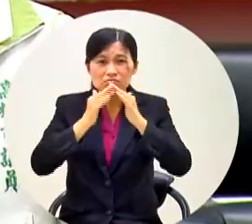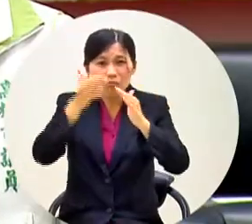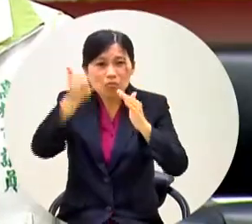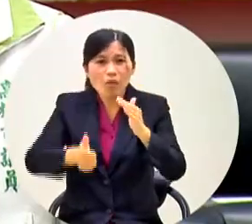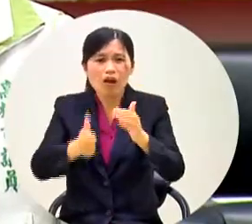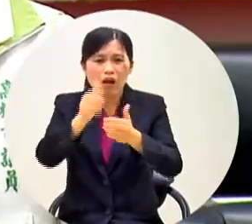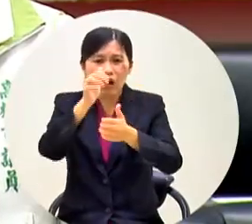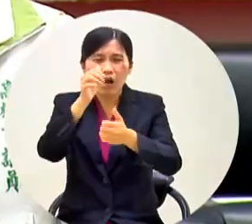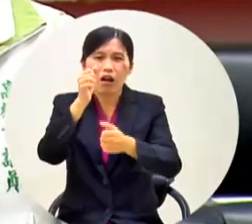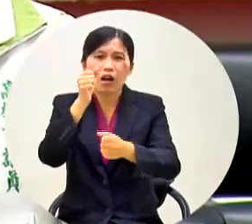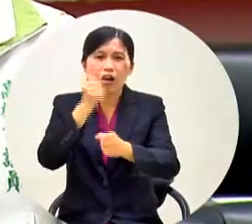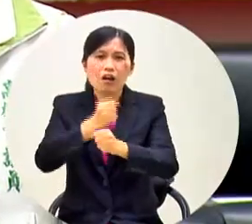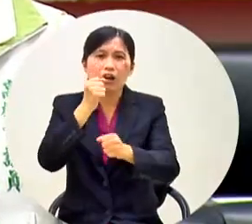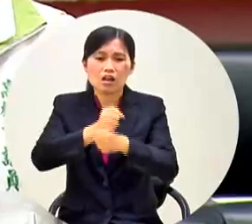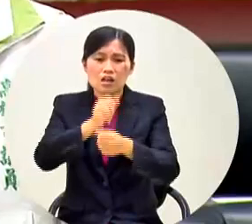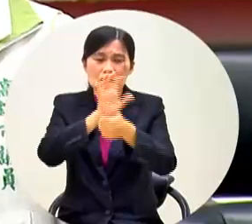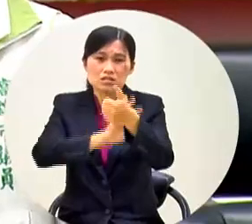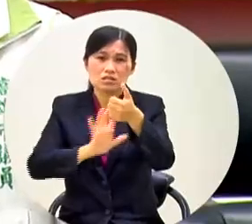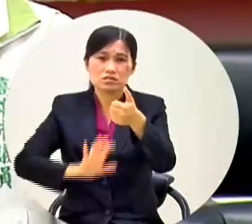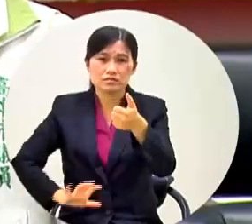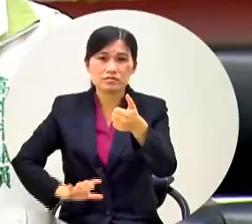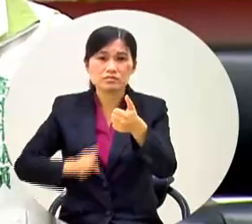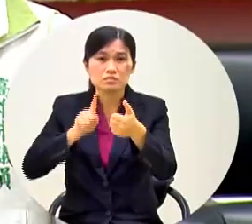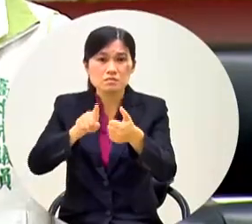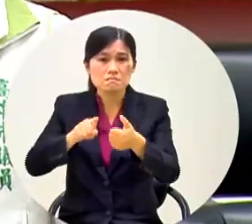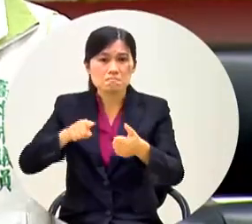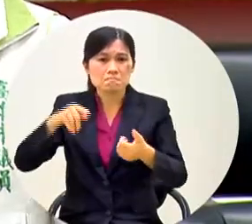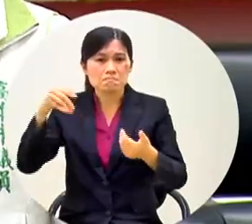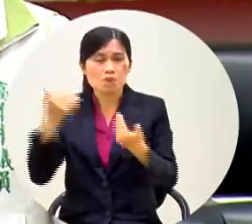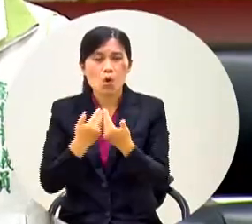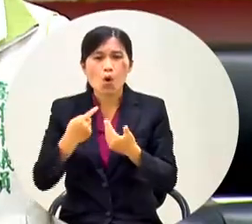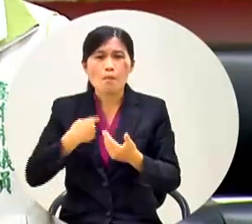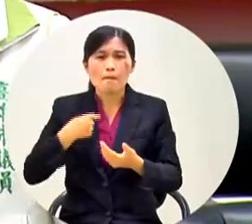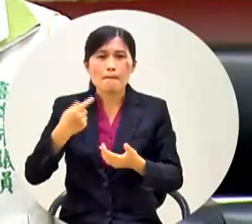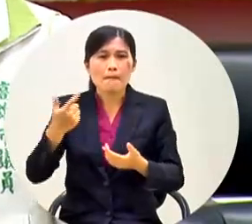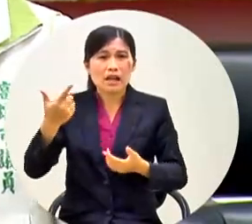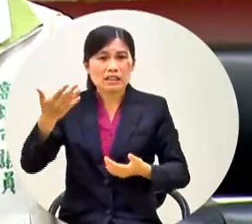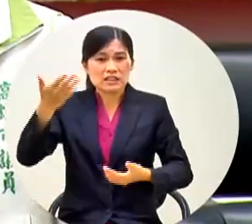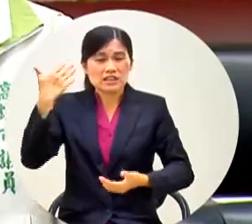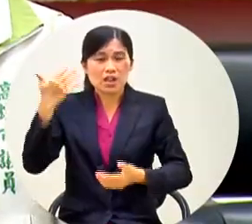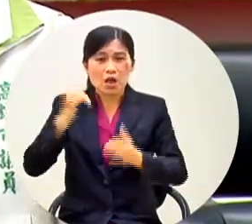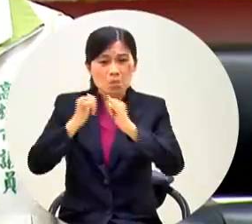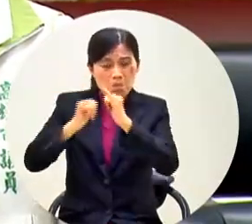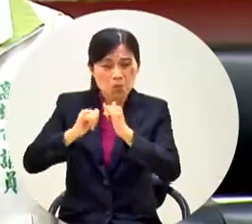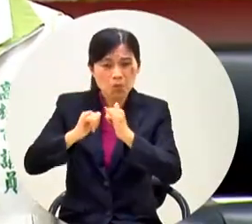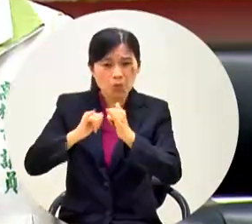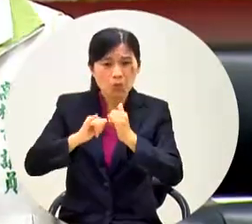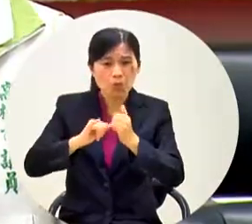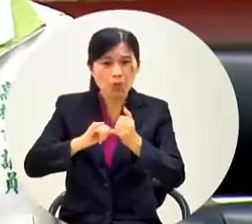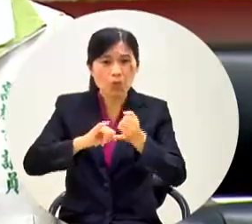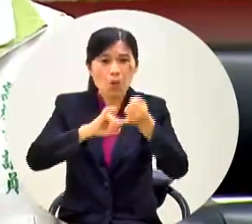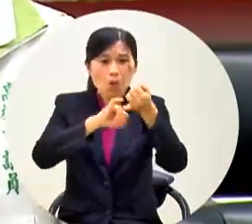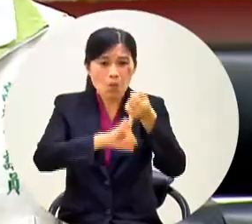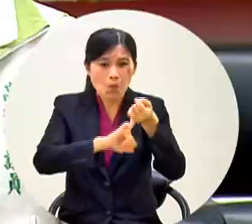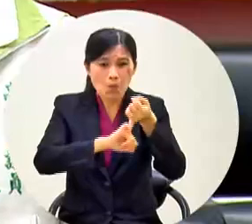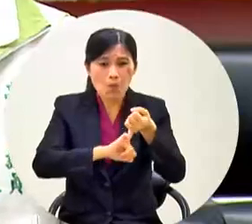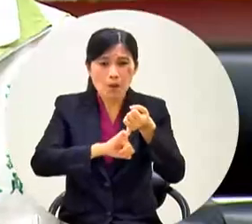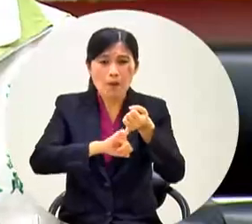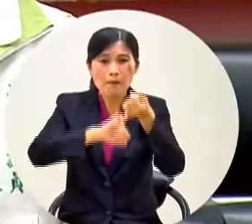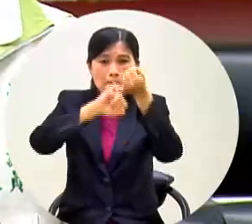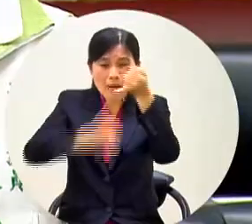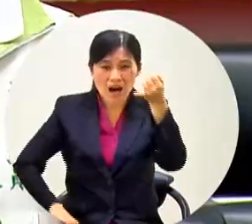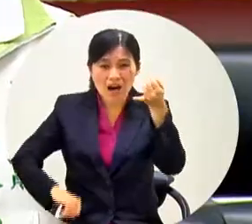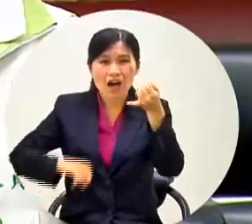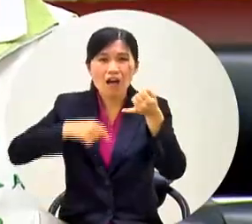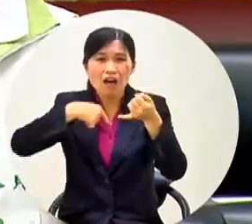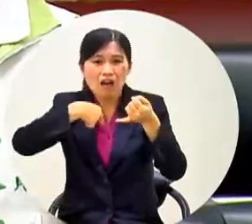他背弃高雄市民的约定，跑去选总统，仅仅一小时就好。我们的要